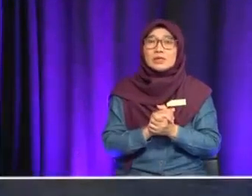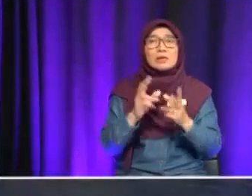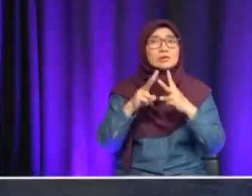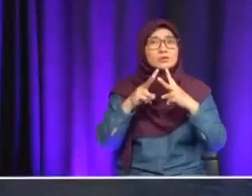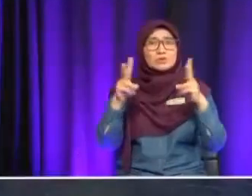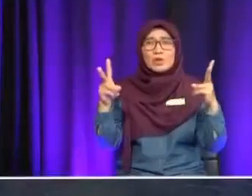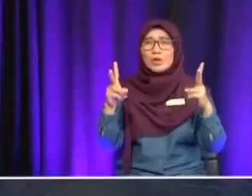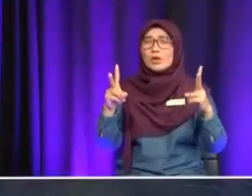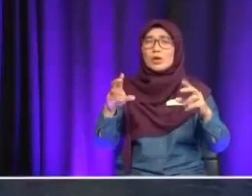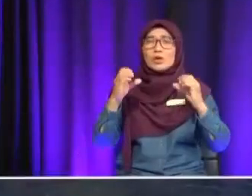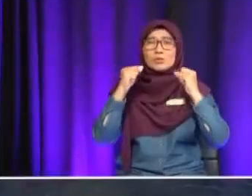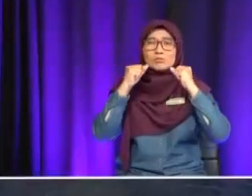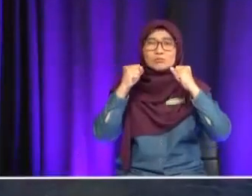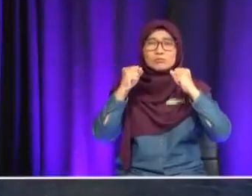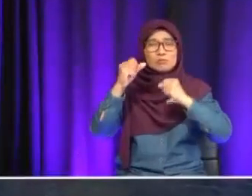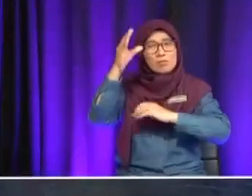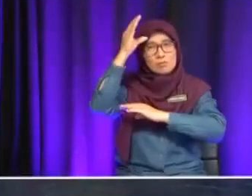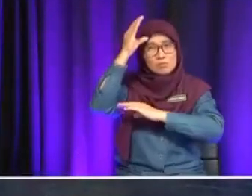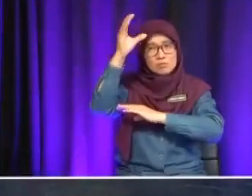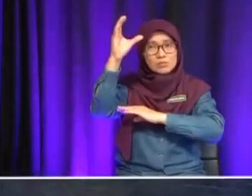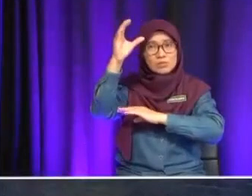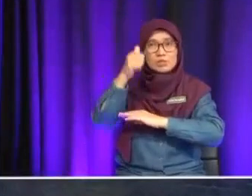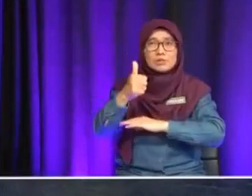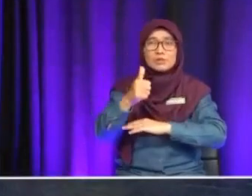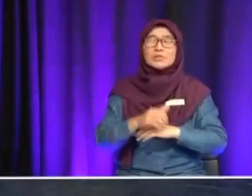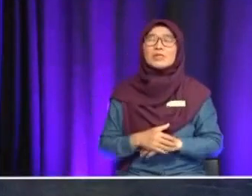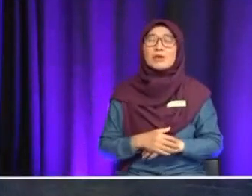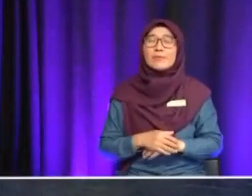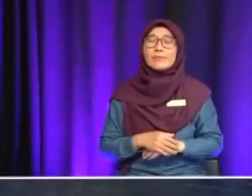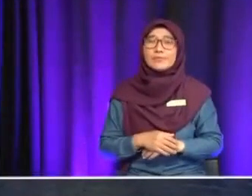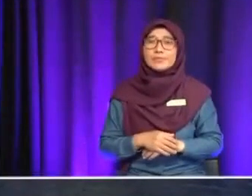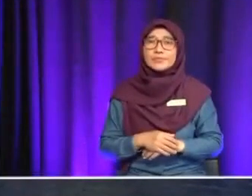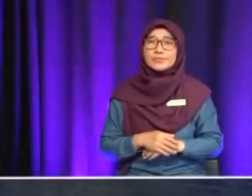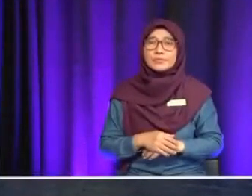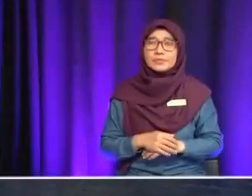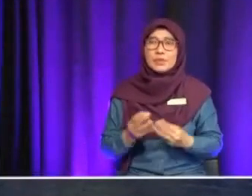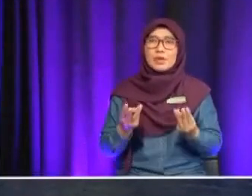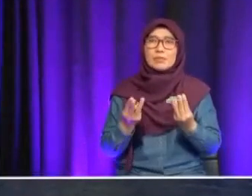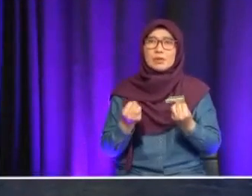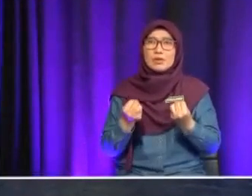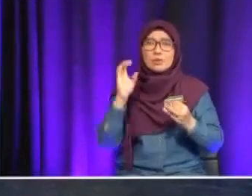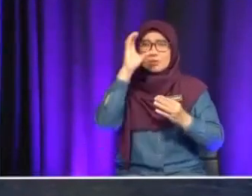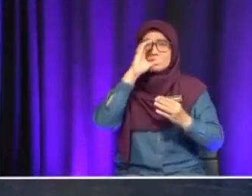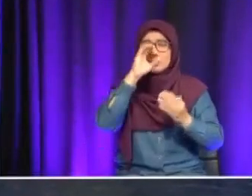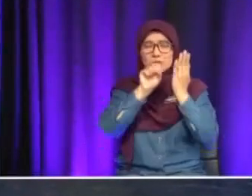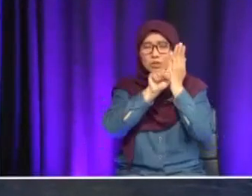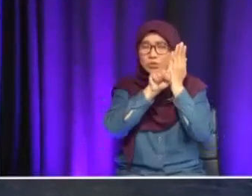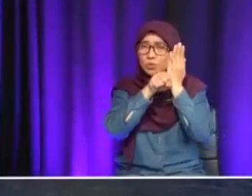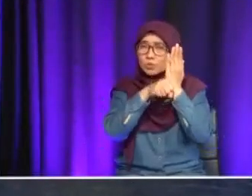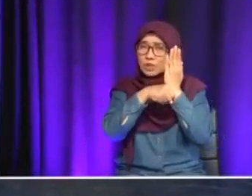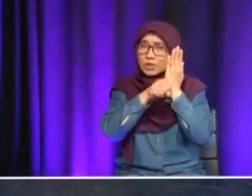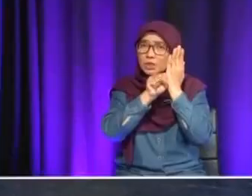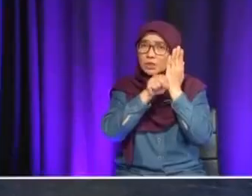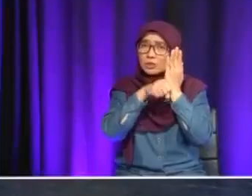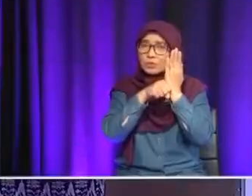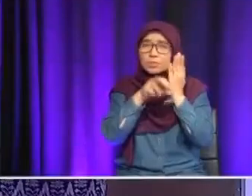sangat-sangat? Sangat cemerlang. Baik, itu dia Ustazah. Jadi Ustazah, kalau contoh mereka ni nak cari sumber rujukan berkenaan dengan topik kita pada hari ini,